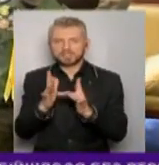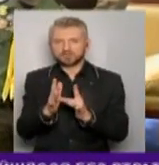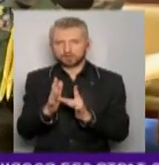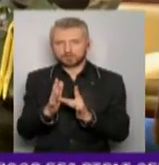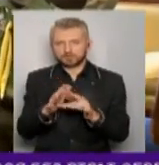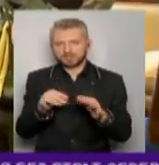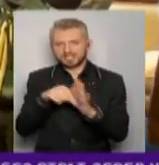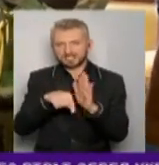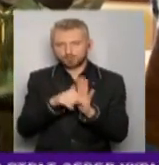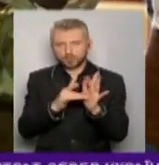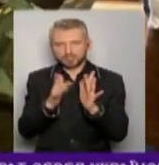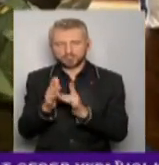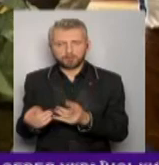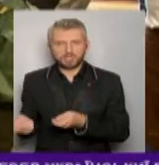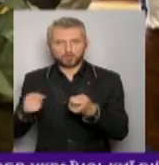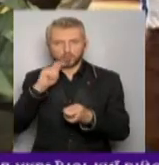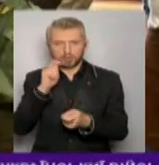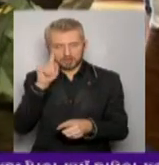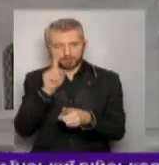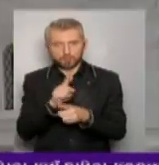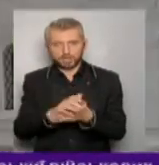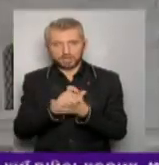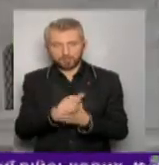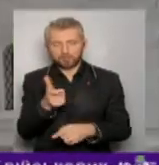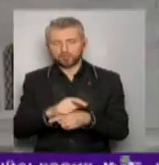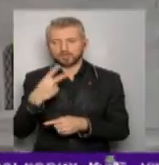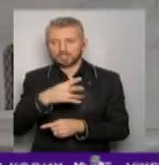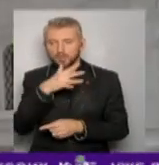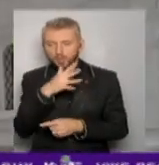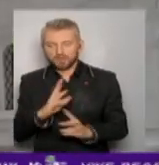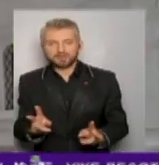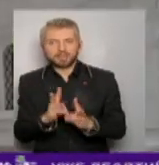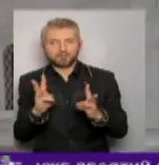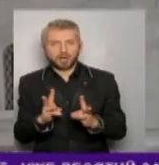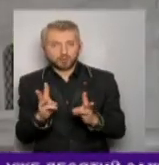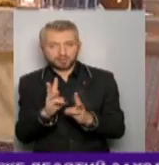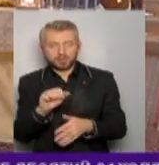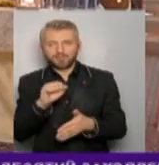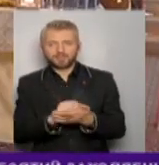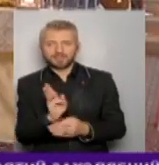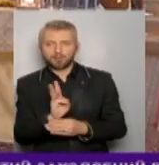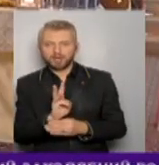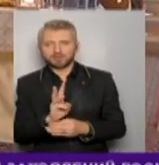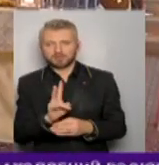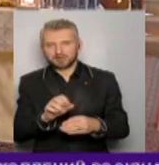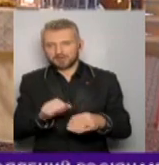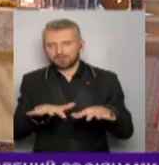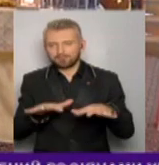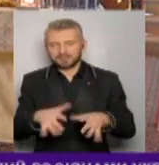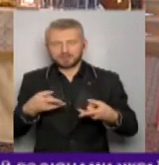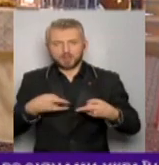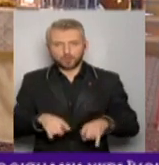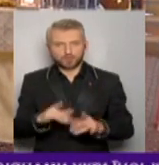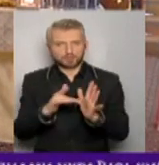естафетою передають українським побратимам вже більше 20 років. Запалюють вогонь миру від лампадки на місці народження Ісуса Христа у Вифлеємському